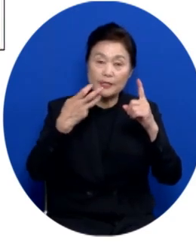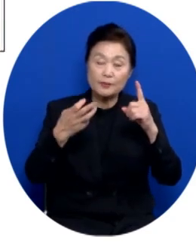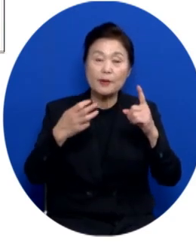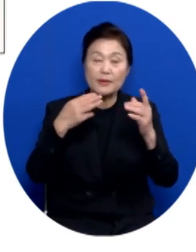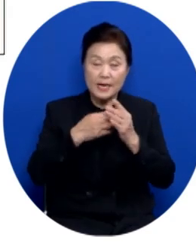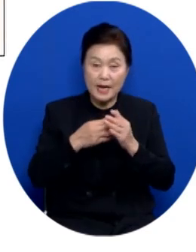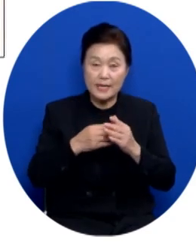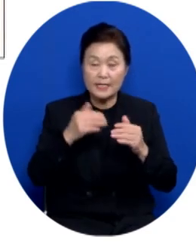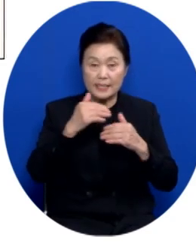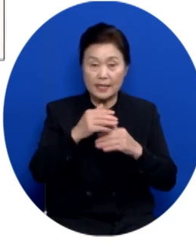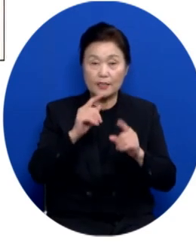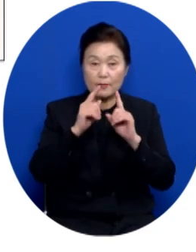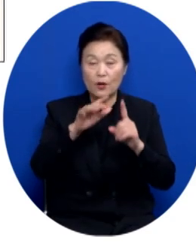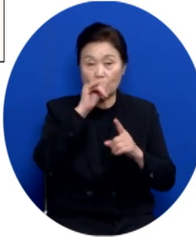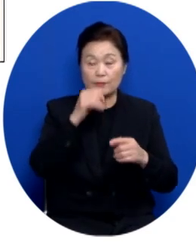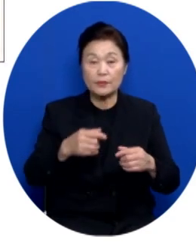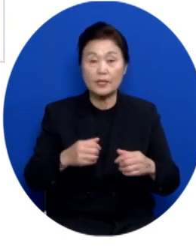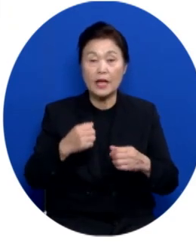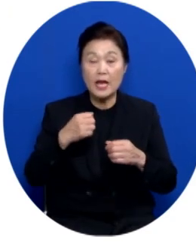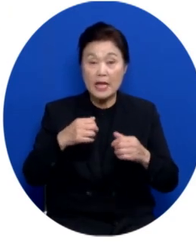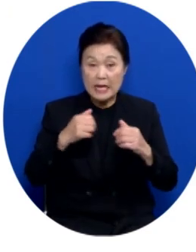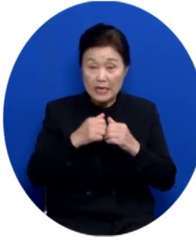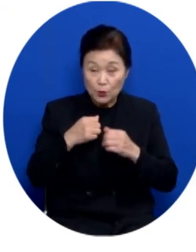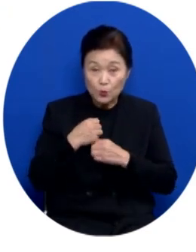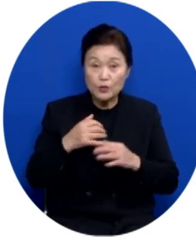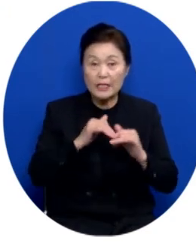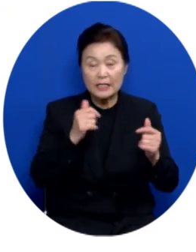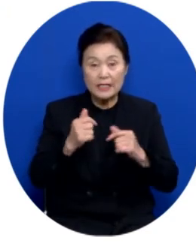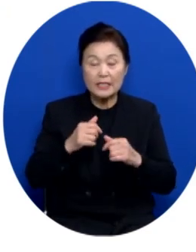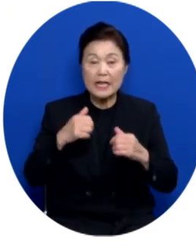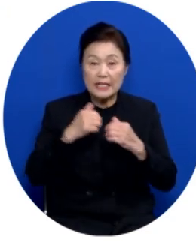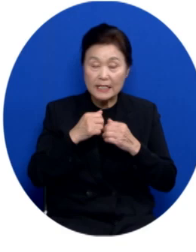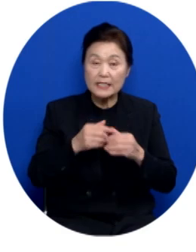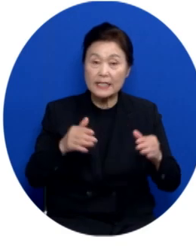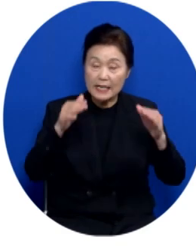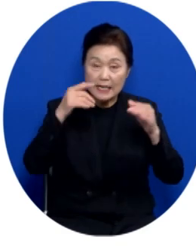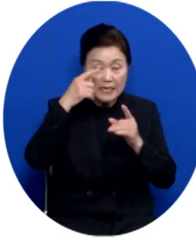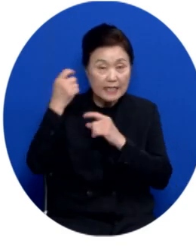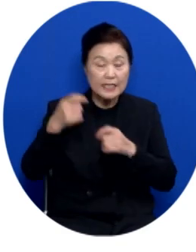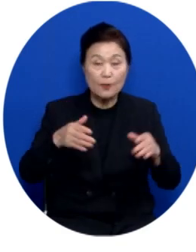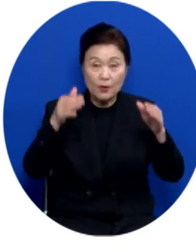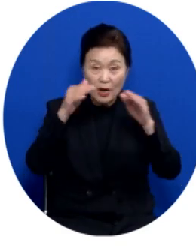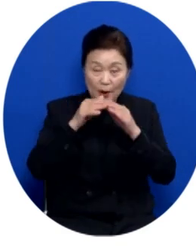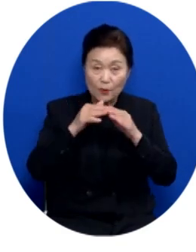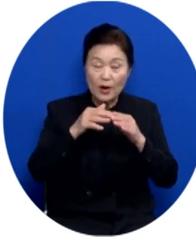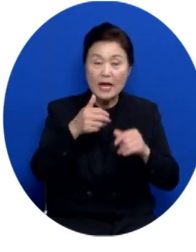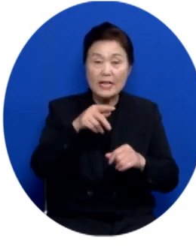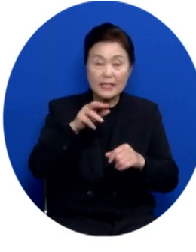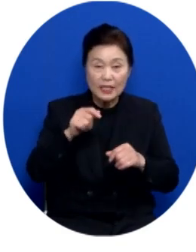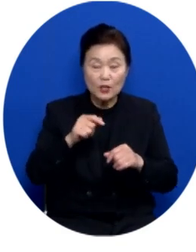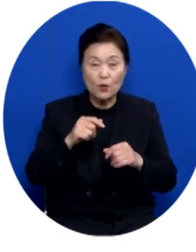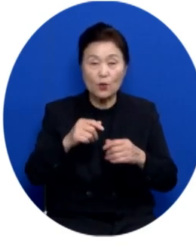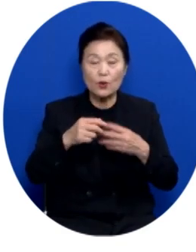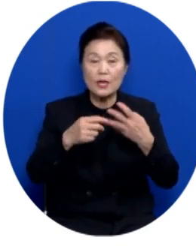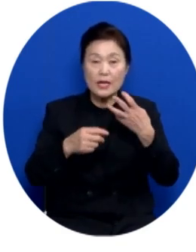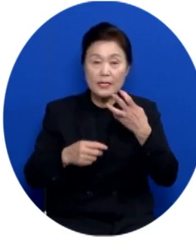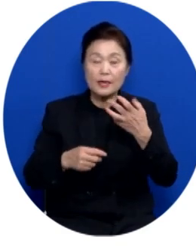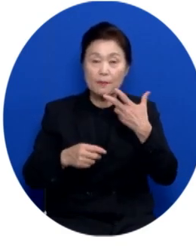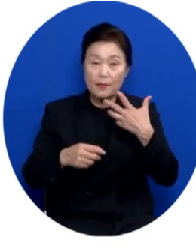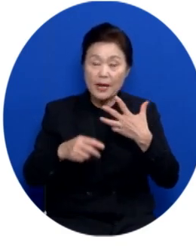밝혔습니다. 참전용사들은 전쟁기념관과 판문점, 창덕궁 등을 방문하고 유엔 참전용사 국제